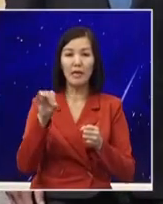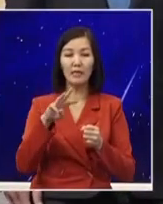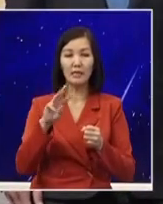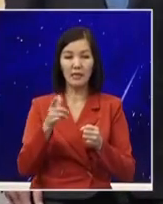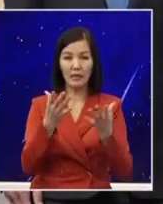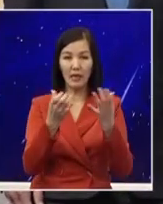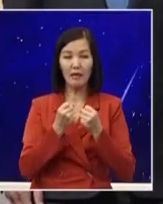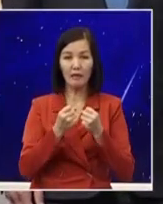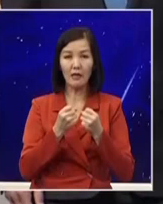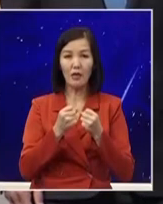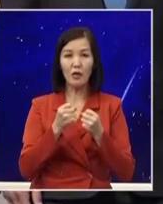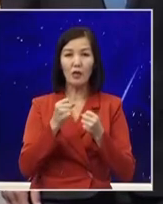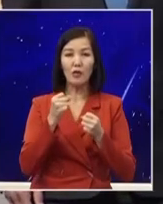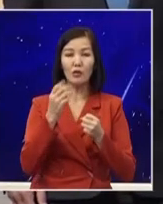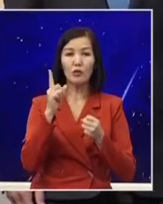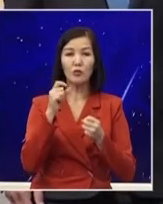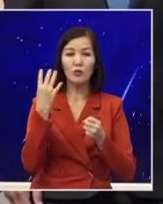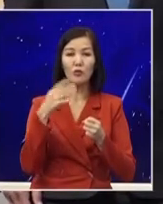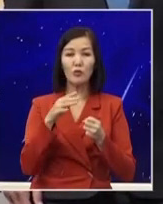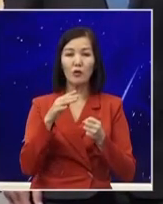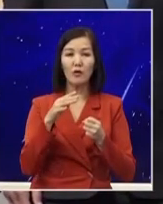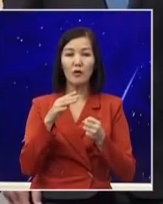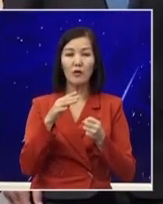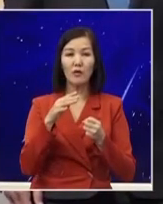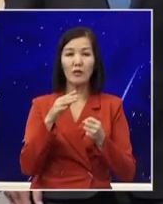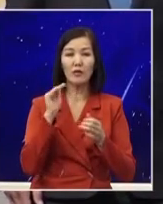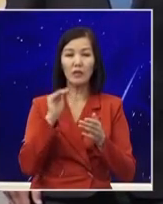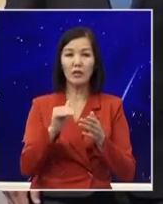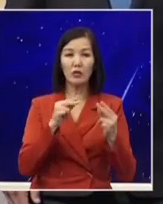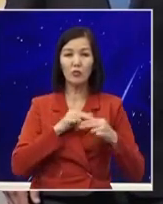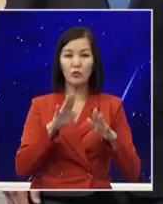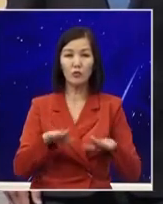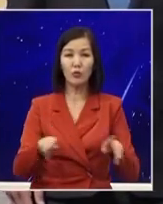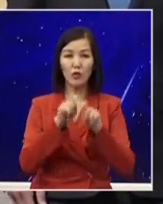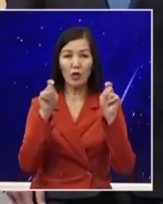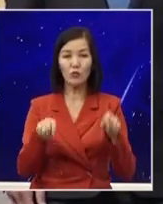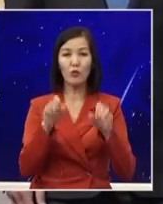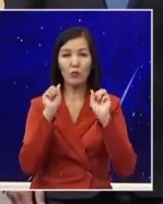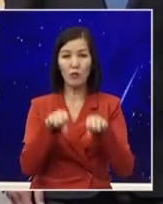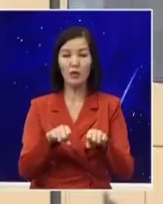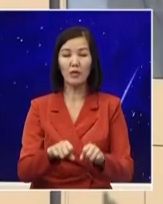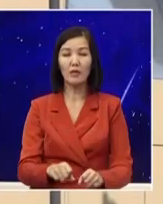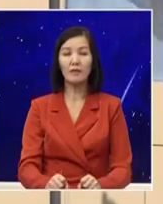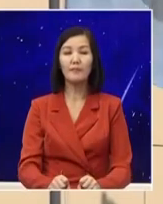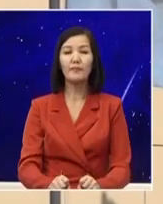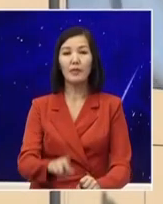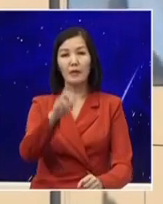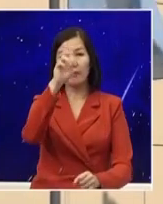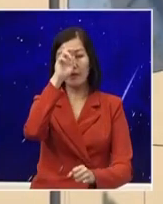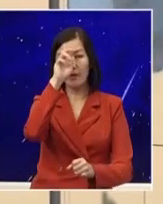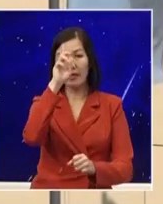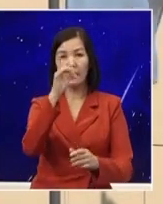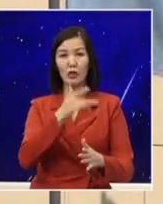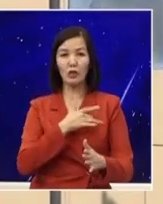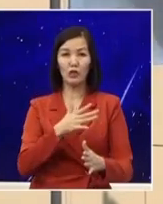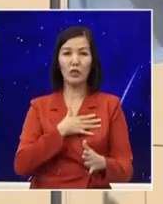48 тысяч новых рабочих мест мы в этом целом создадим в этом году по области. Мемлекеттік жеке